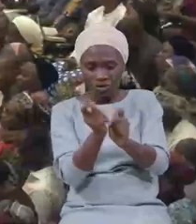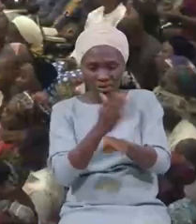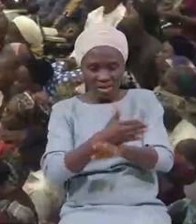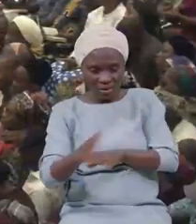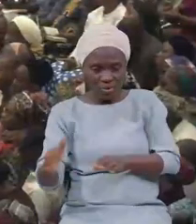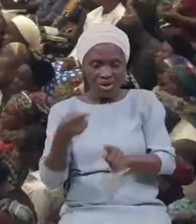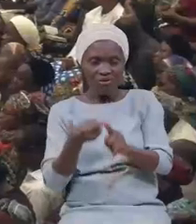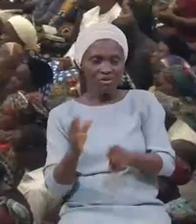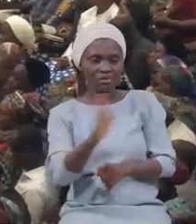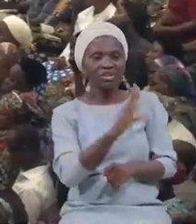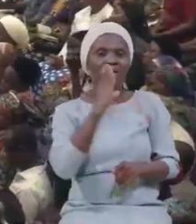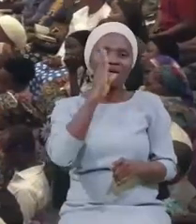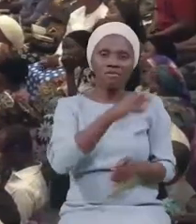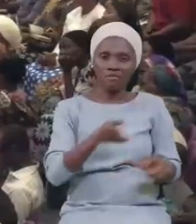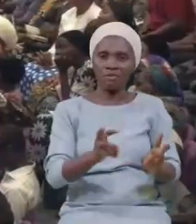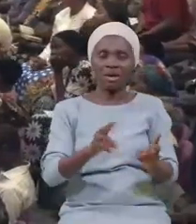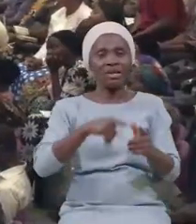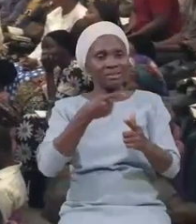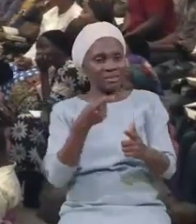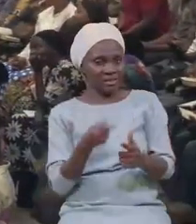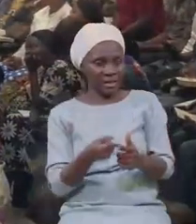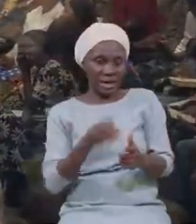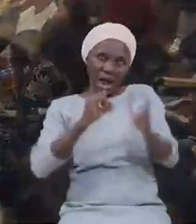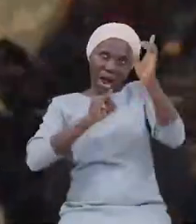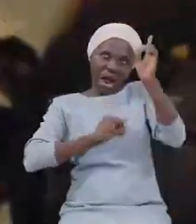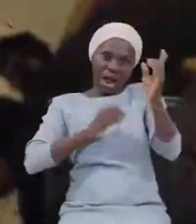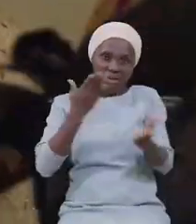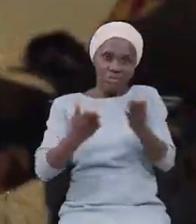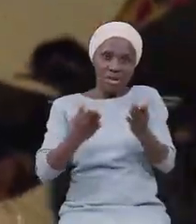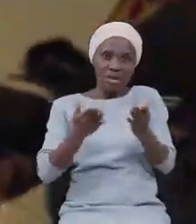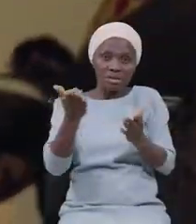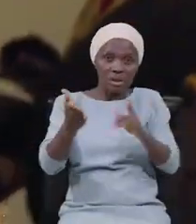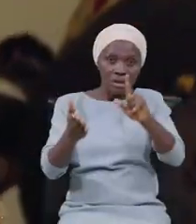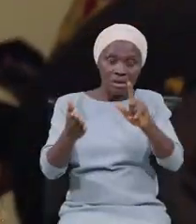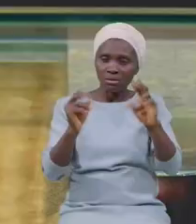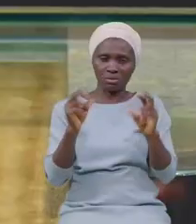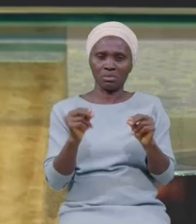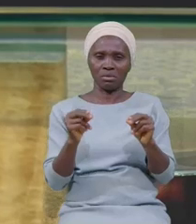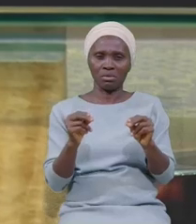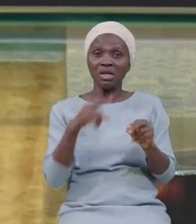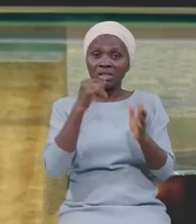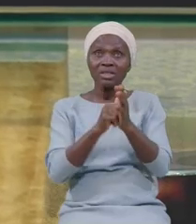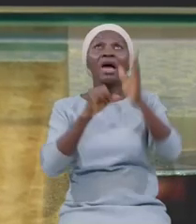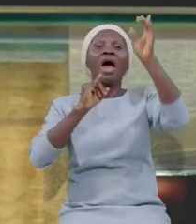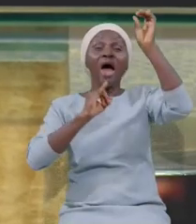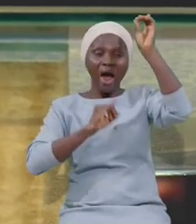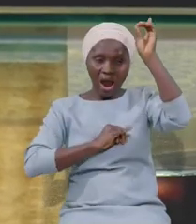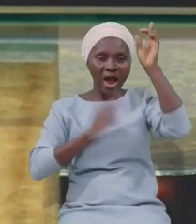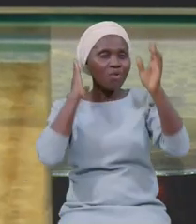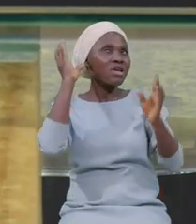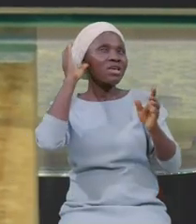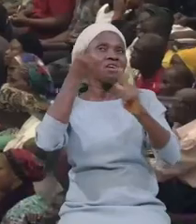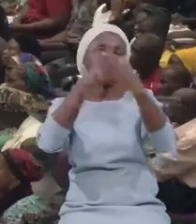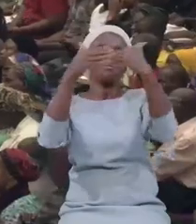je pourrai, ou bien, qu'est-ce qu'il y a dans votre Bible? Je l'exaucerai des cieux.